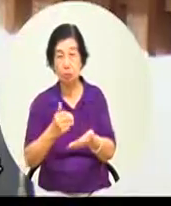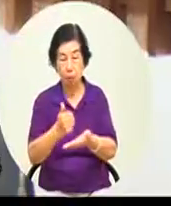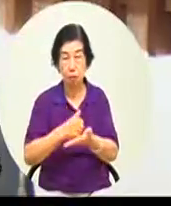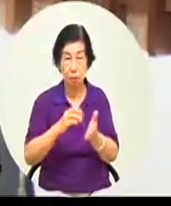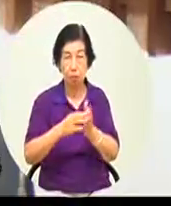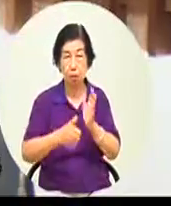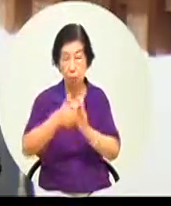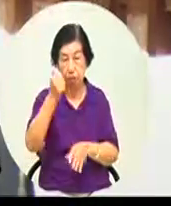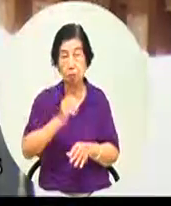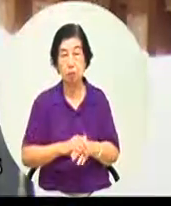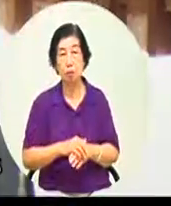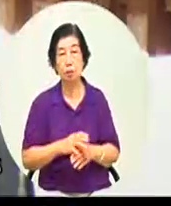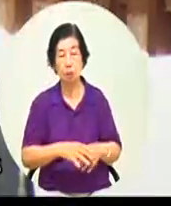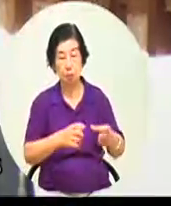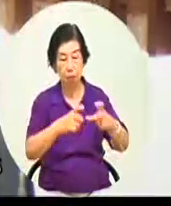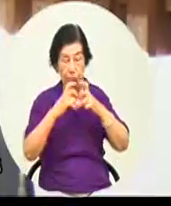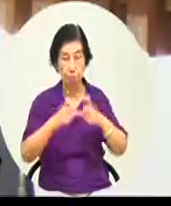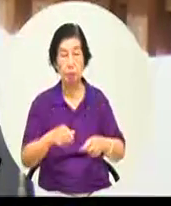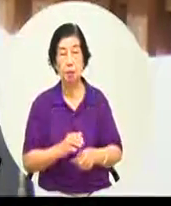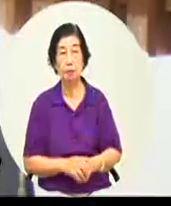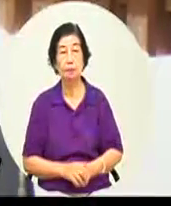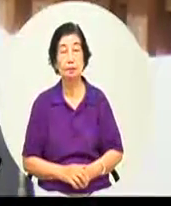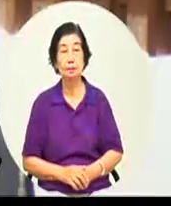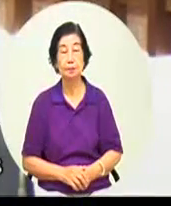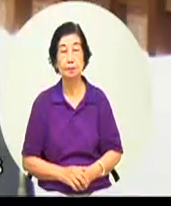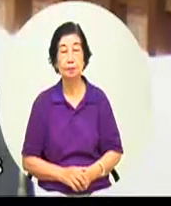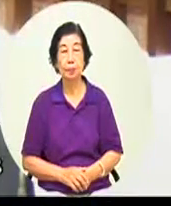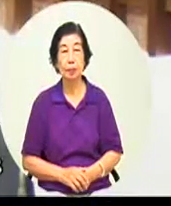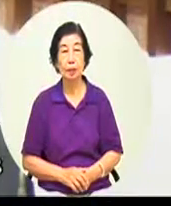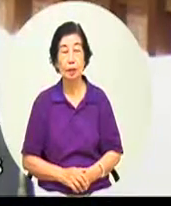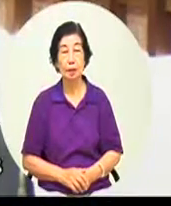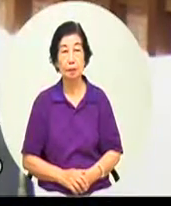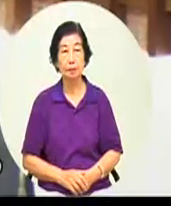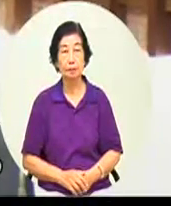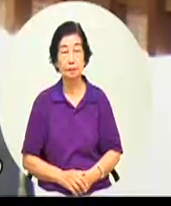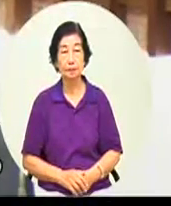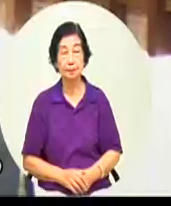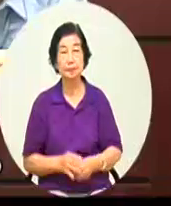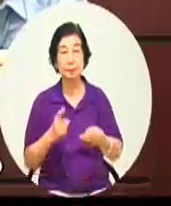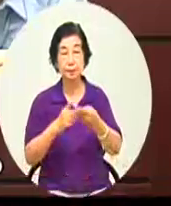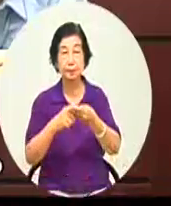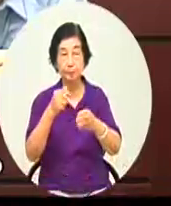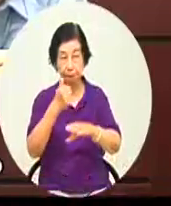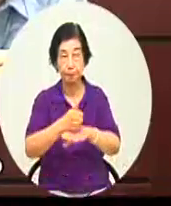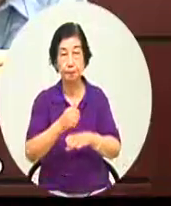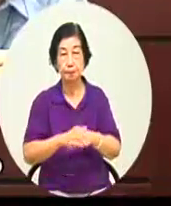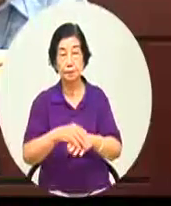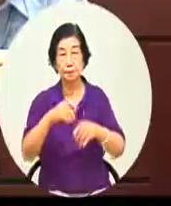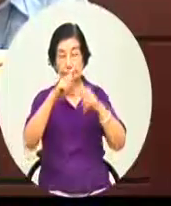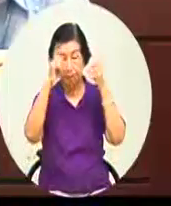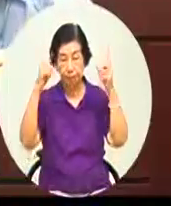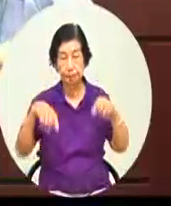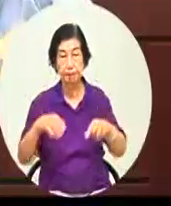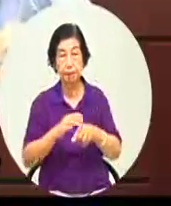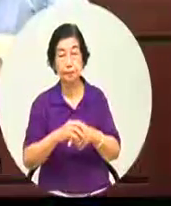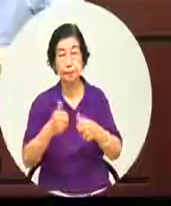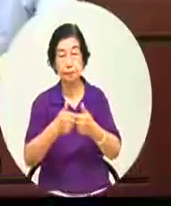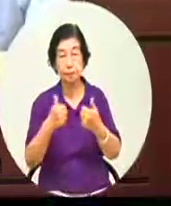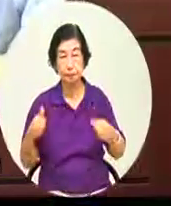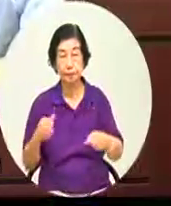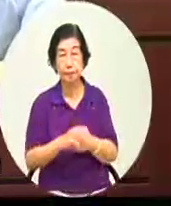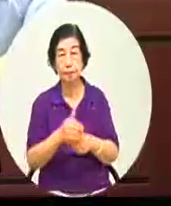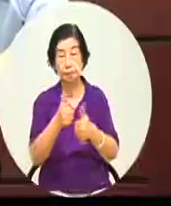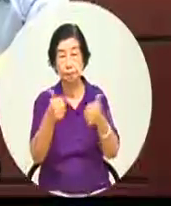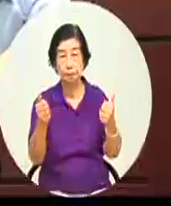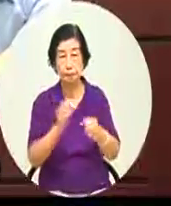心一下。 交通局陈局长，请答复。 好，谢谢主席，还有谢谢我们中研哈、哦，持续在地方上，有